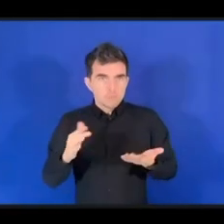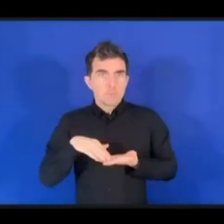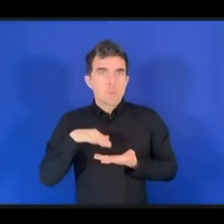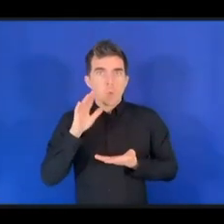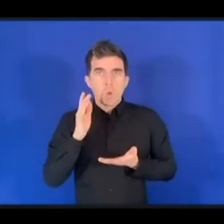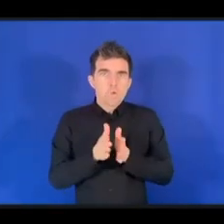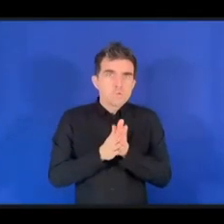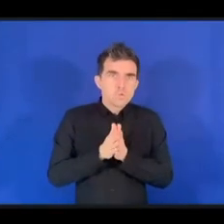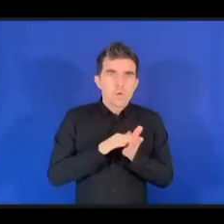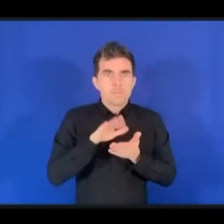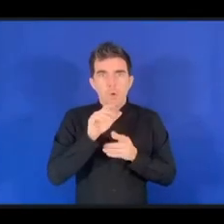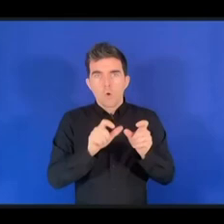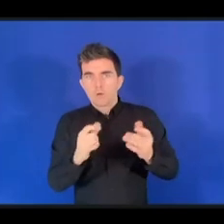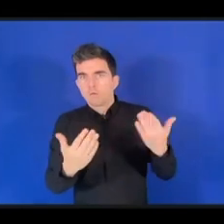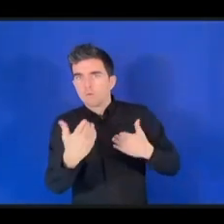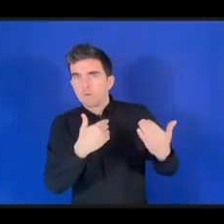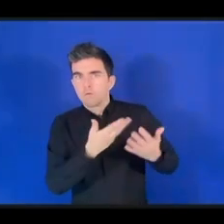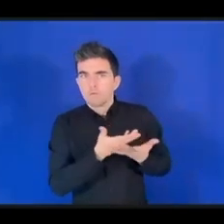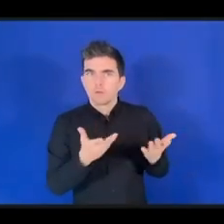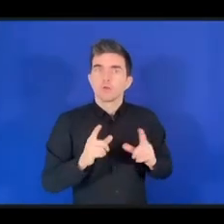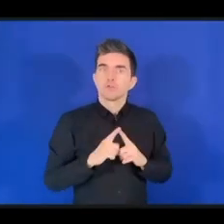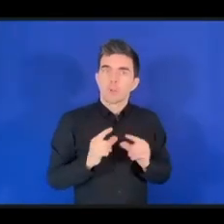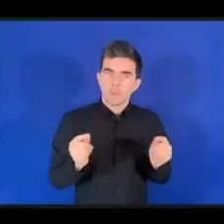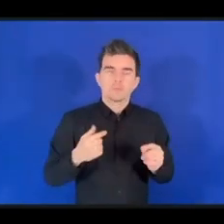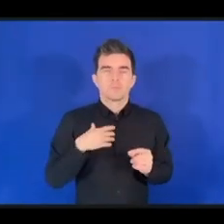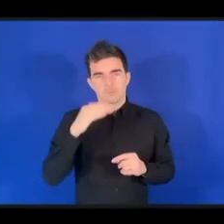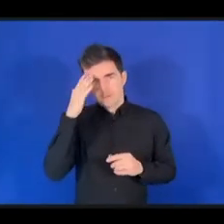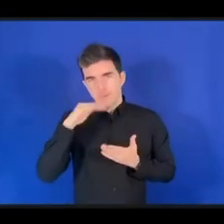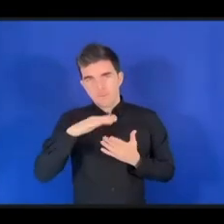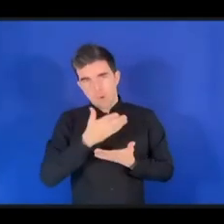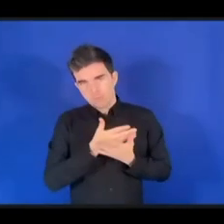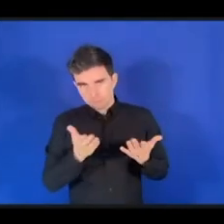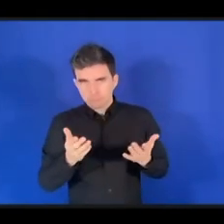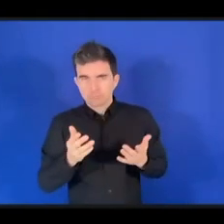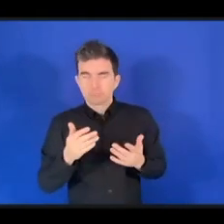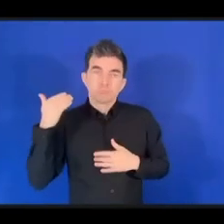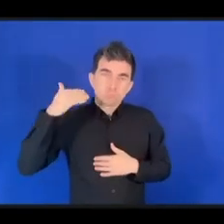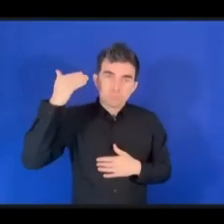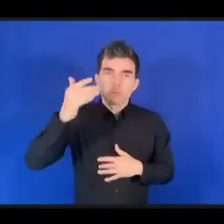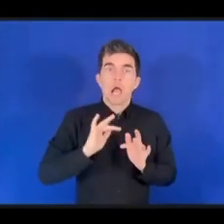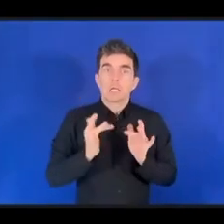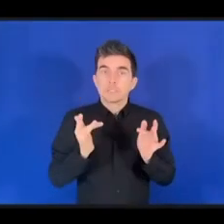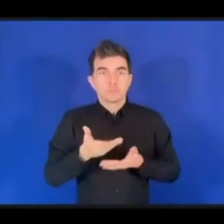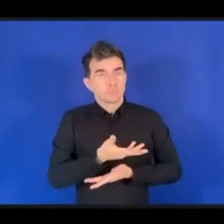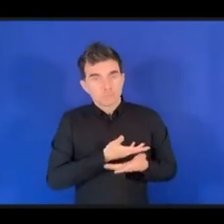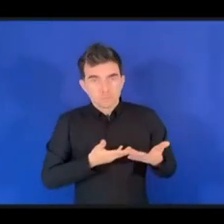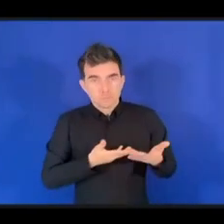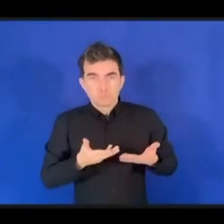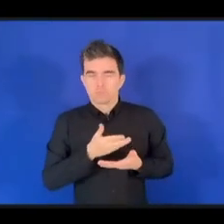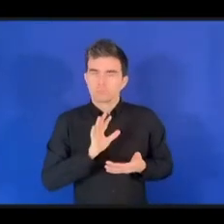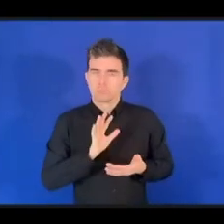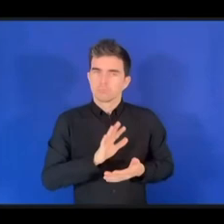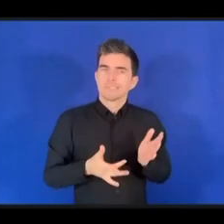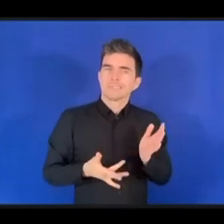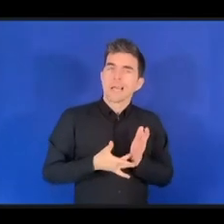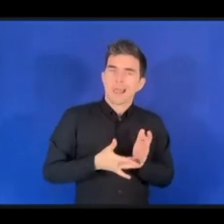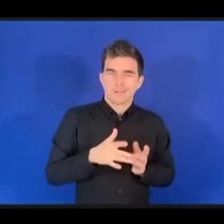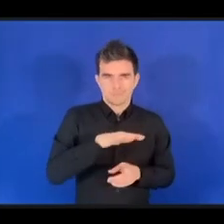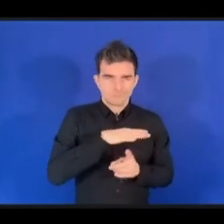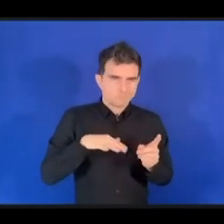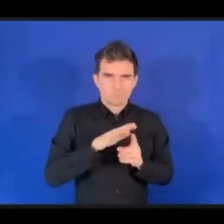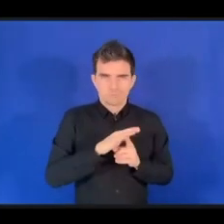interventions du Japon dans la conversation la communauté technique est responsable de du développement et de la mise en place de d'un Internet